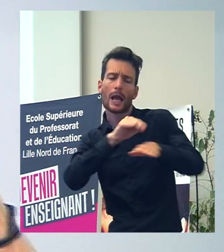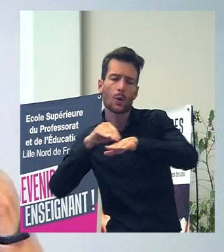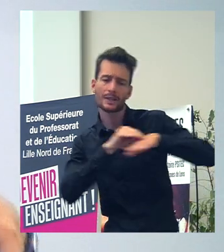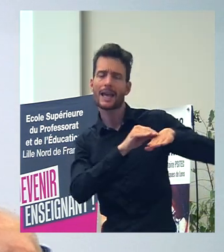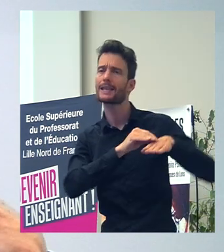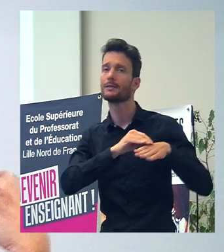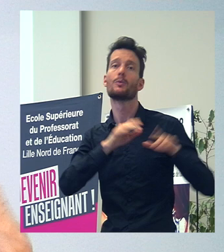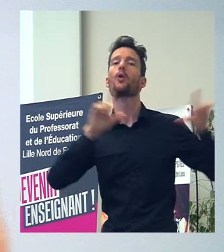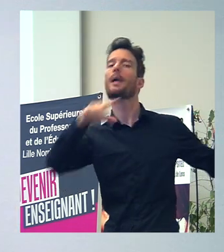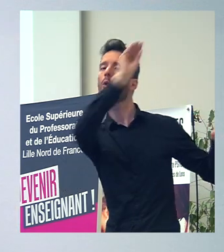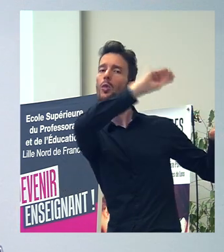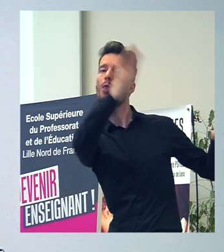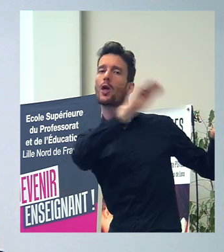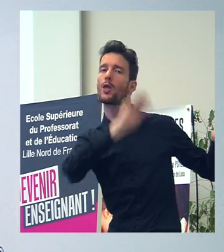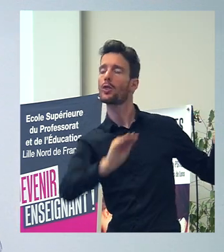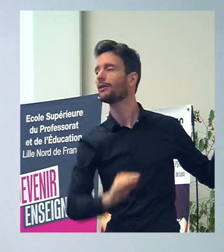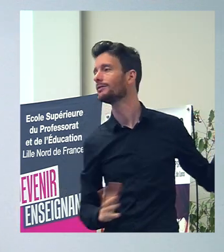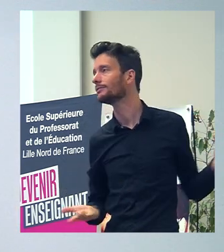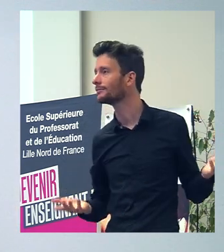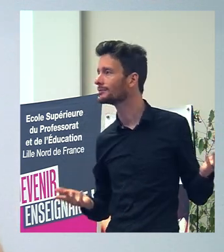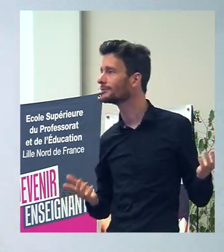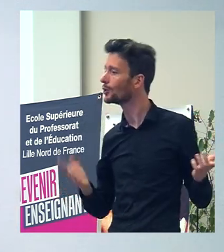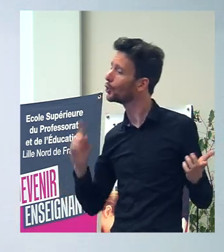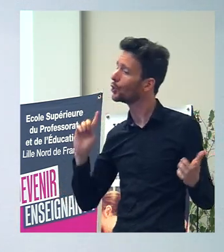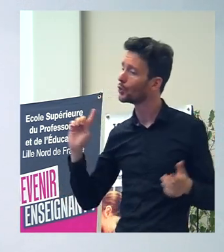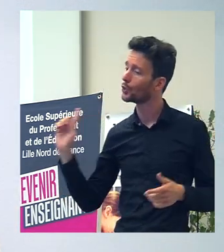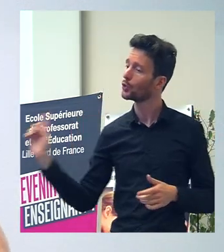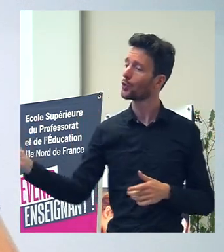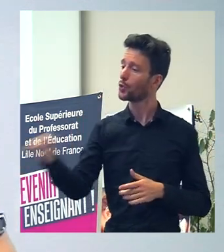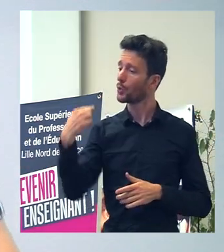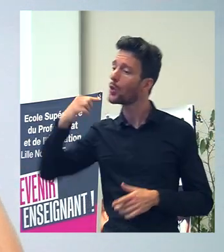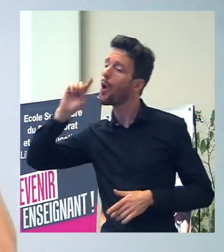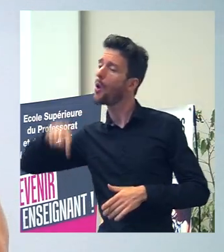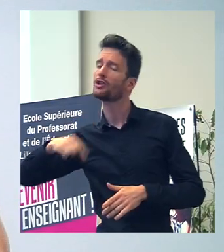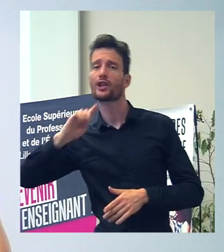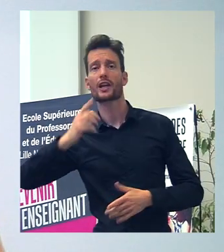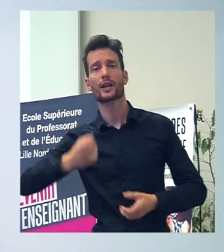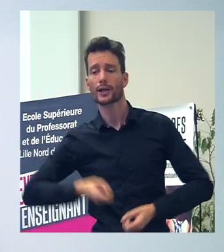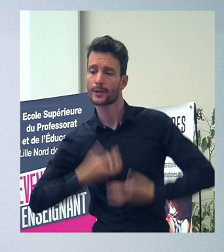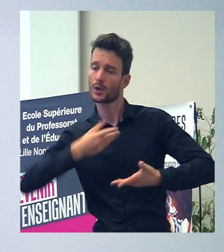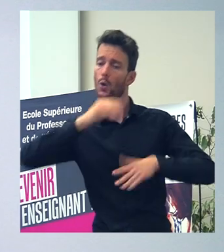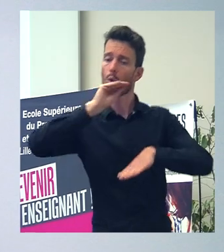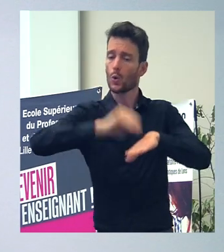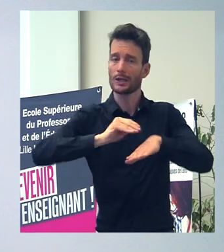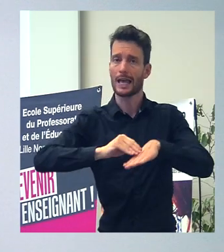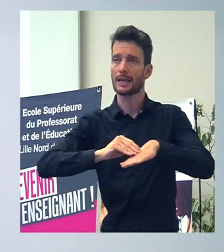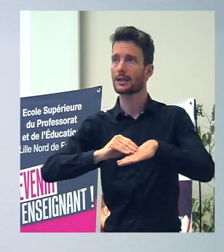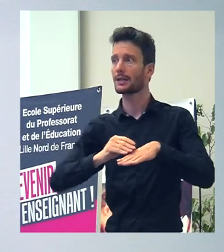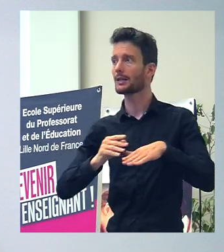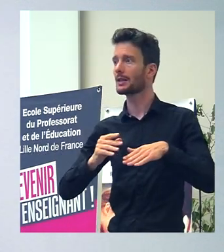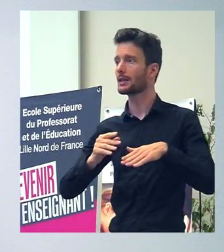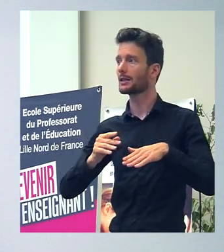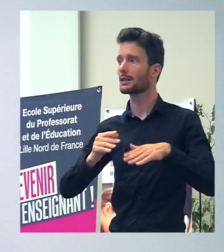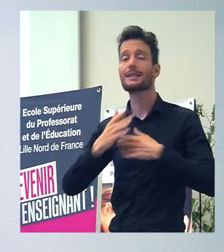au tableau, parce que tout le monde n'a pas l'obligation de donner ce conseil, donc tout le monde n'a pas l'obligation de